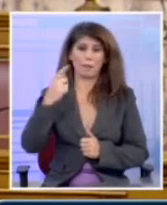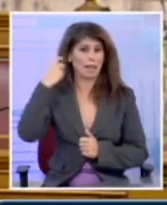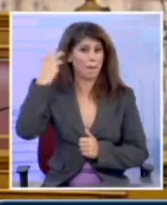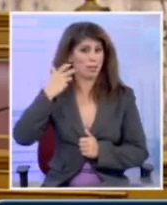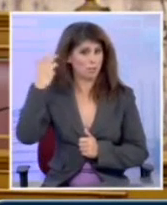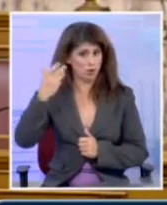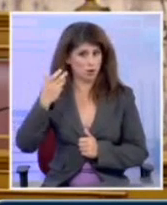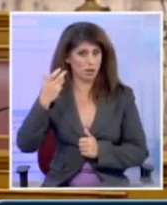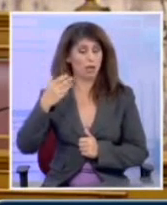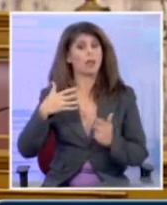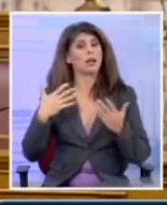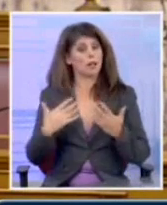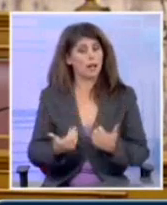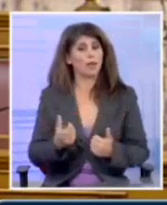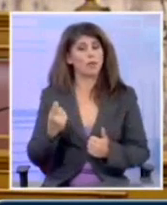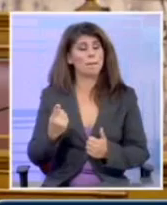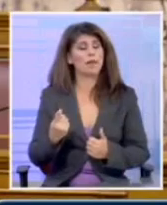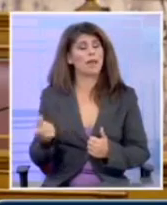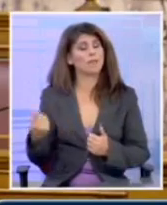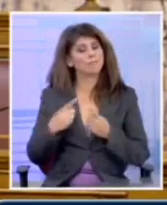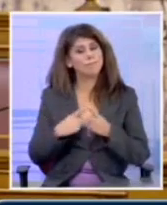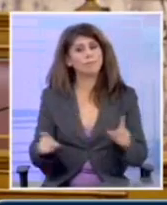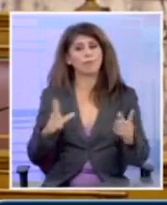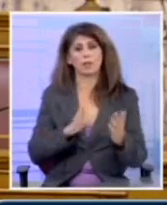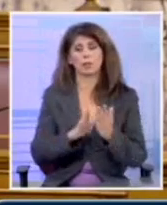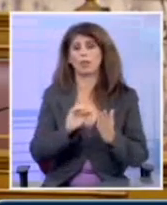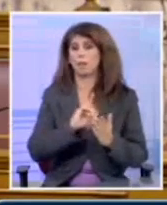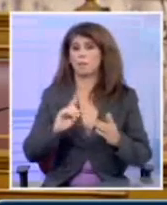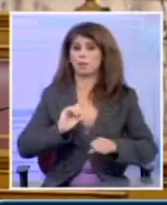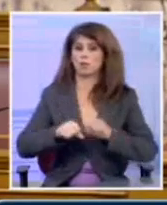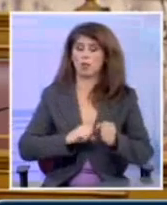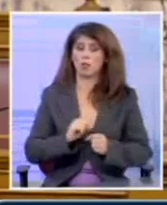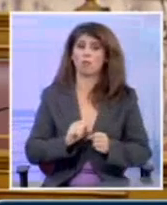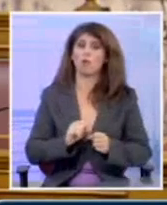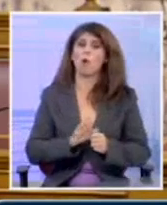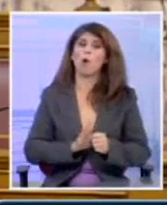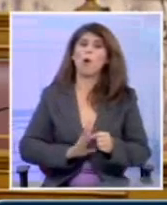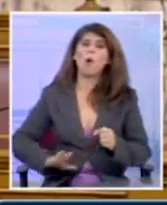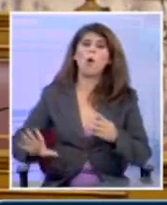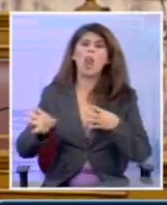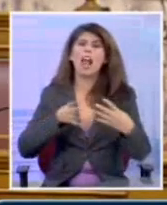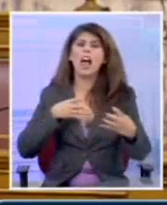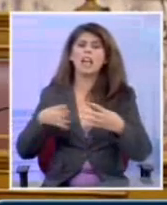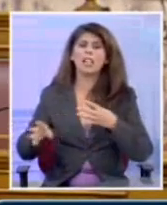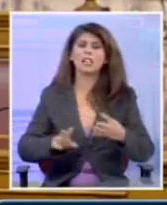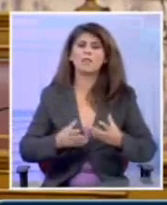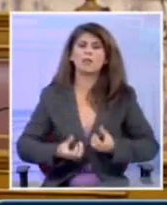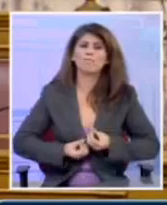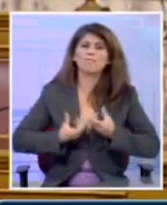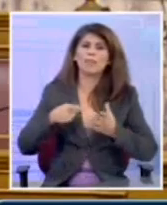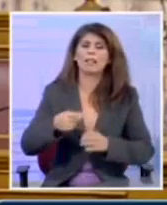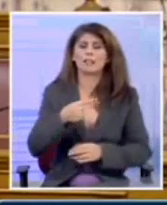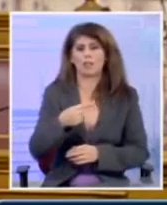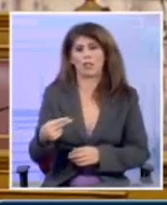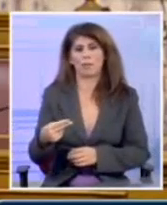επιστημονικά να έχουμε μία άλλη αντιμετώπιση και να μην προσπαθούμε όλο το λαϊκισμό να τον βγάζουμε σε αυτά.